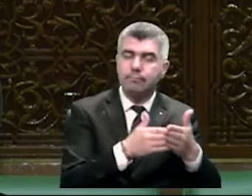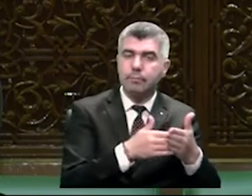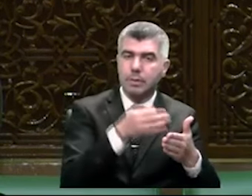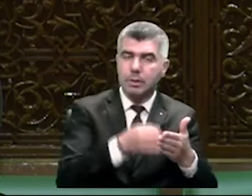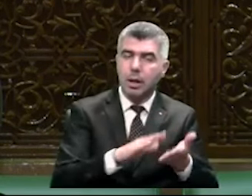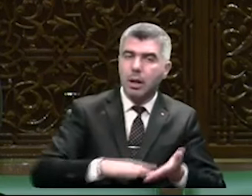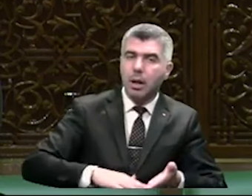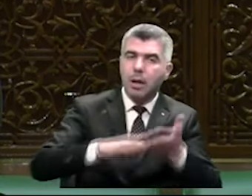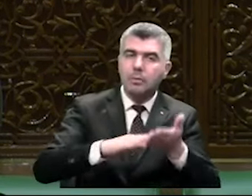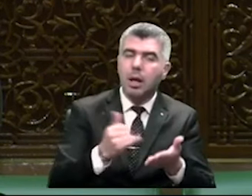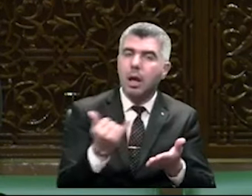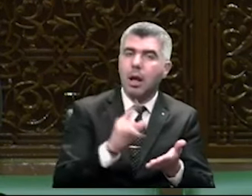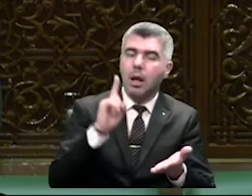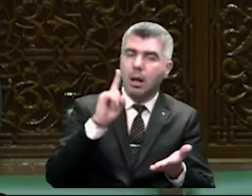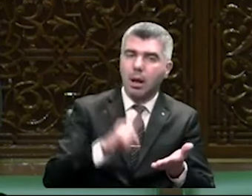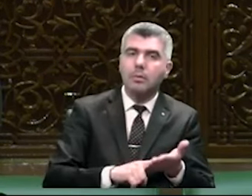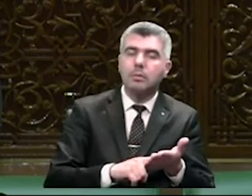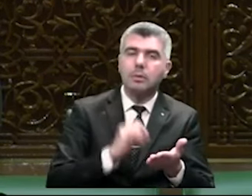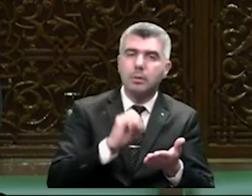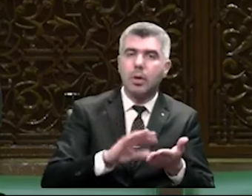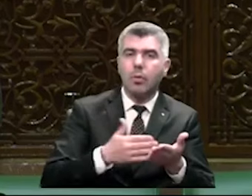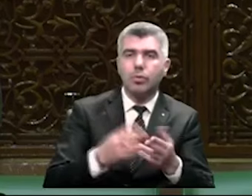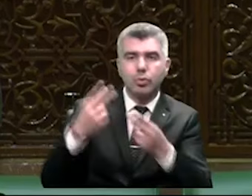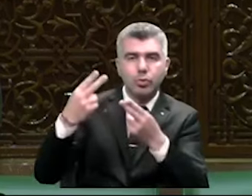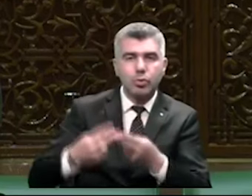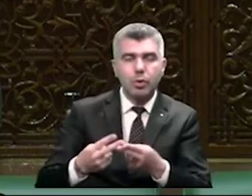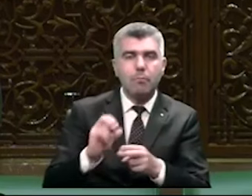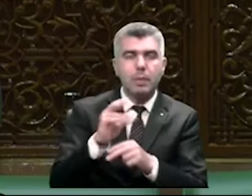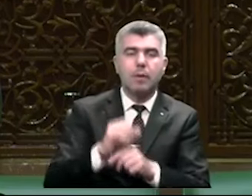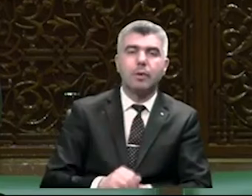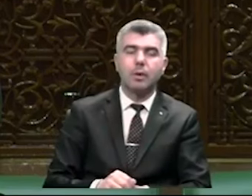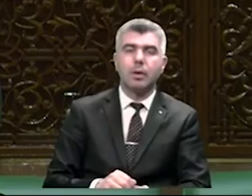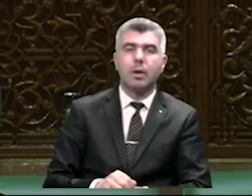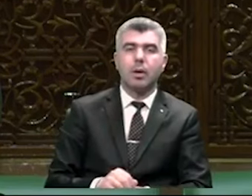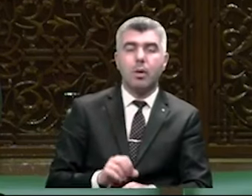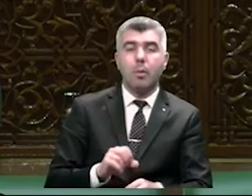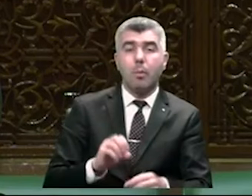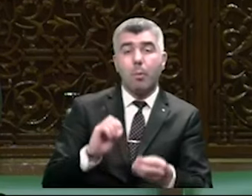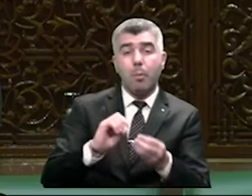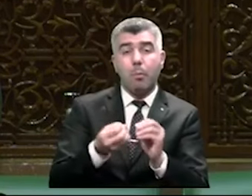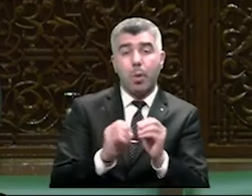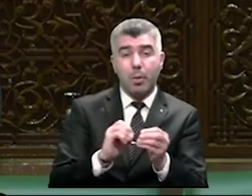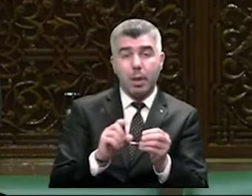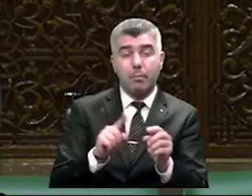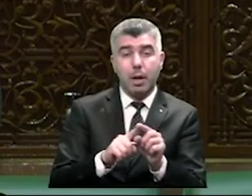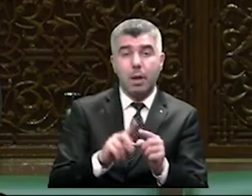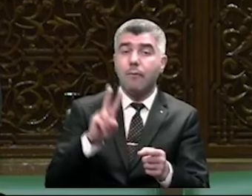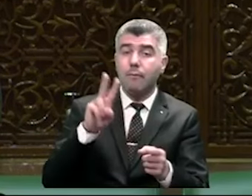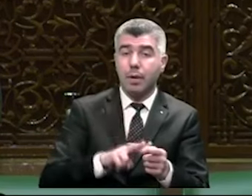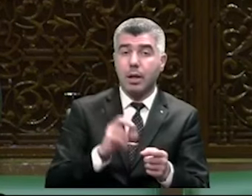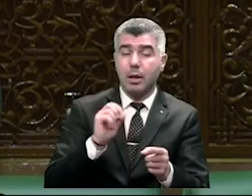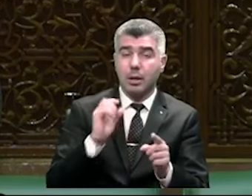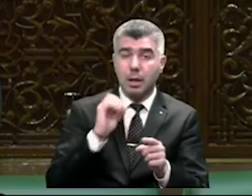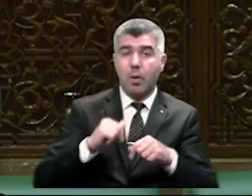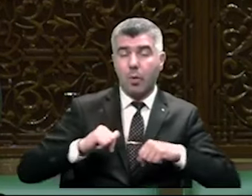والرقي المطلوبين من زبناء القطاع وزوار المملكه اشكاليه حقيقيه السيد الوزير لا نفهم سبب هذا التاخير في